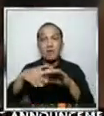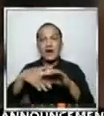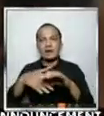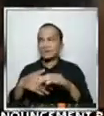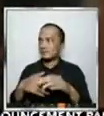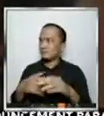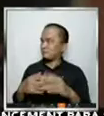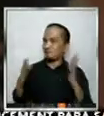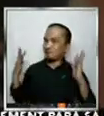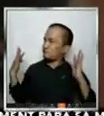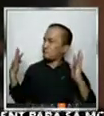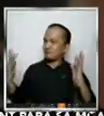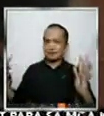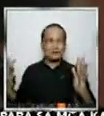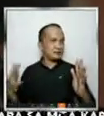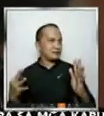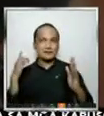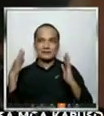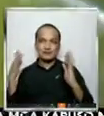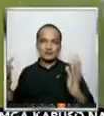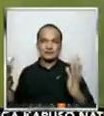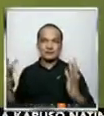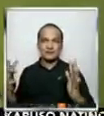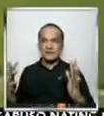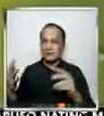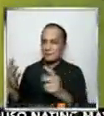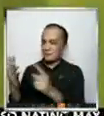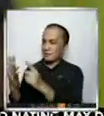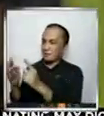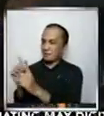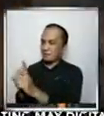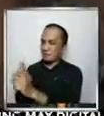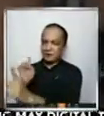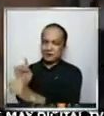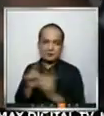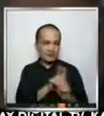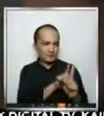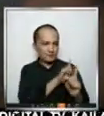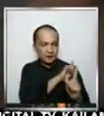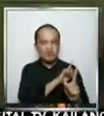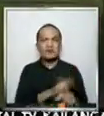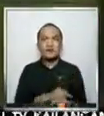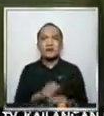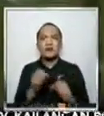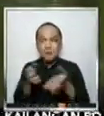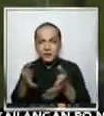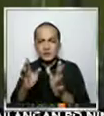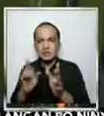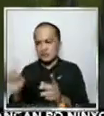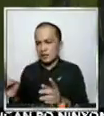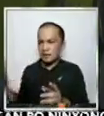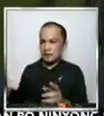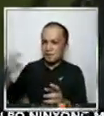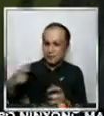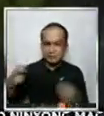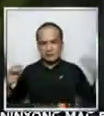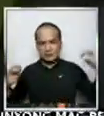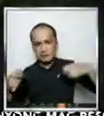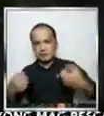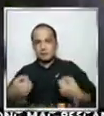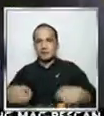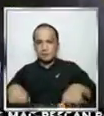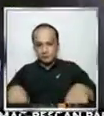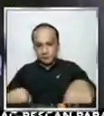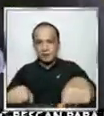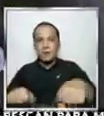pagitan ng bawat pasahero. Payag naman daw sila na isang pasahero lamang ang kanilang maisasakay. Pero